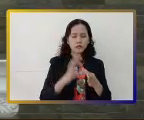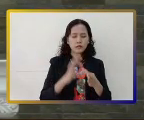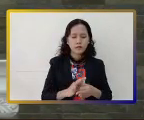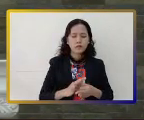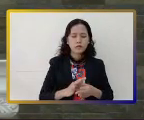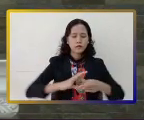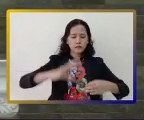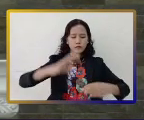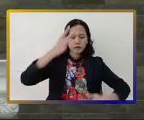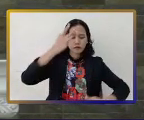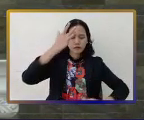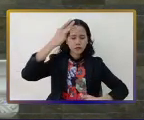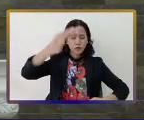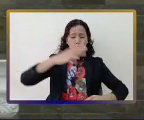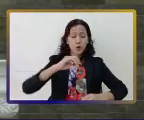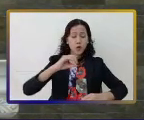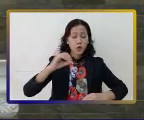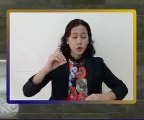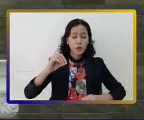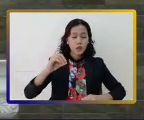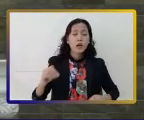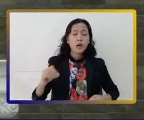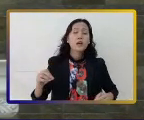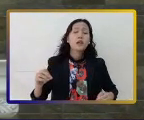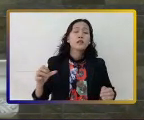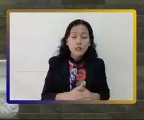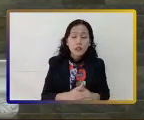that is ailing spirit.